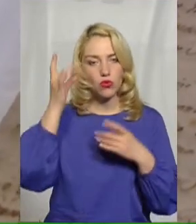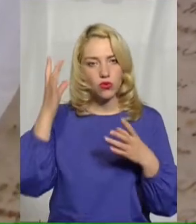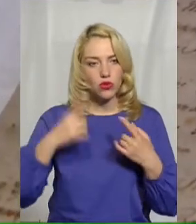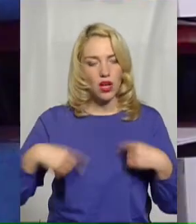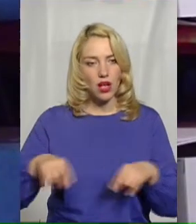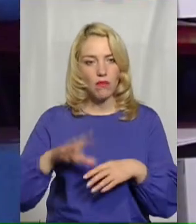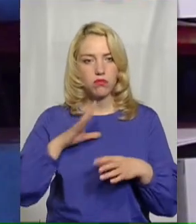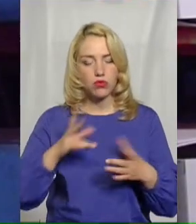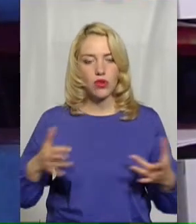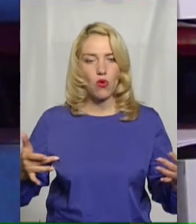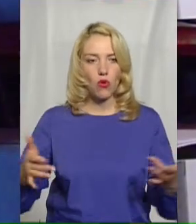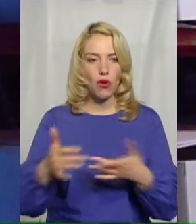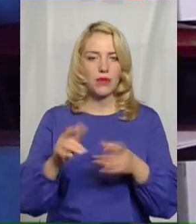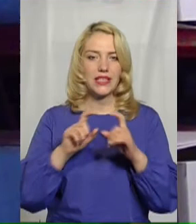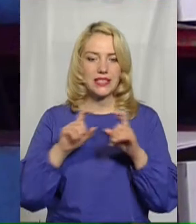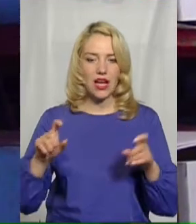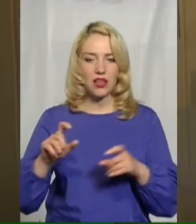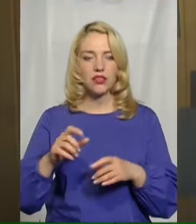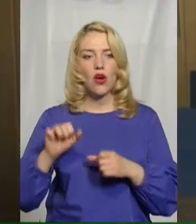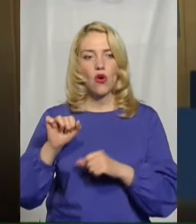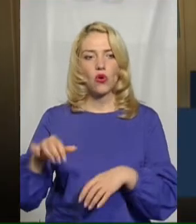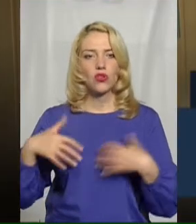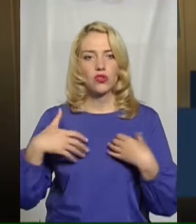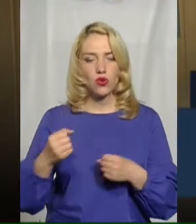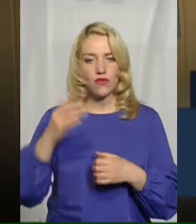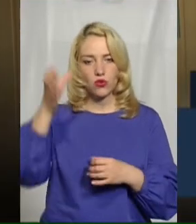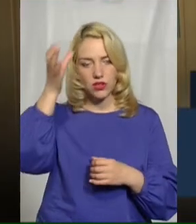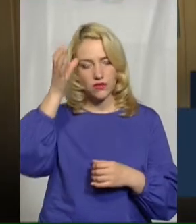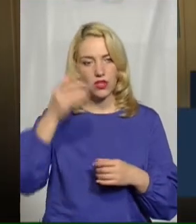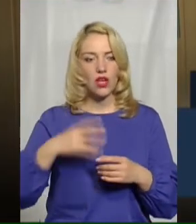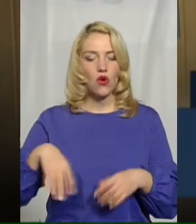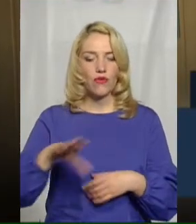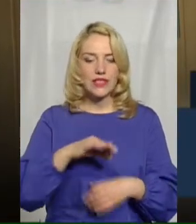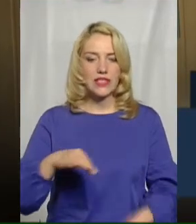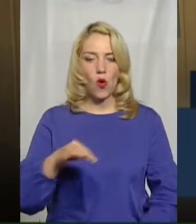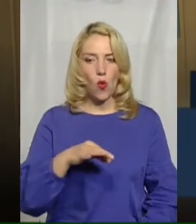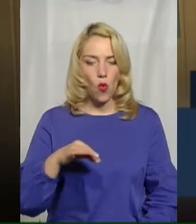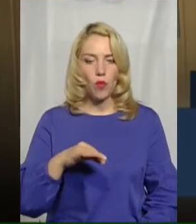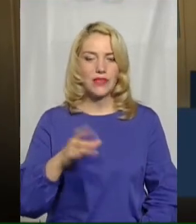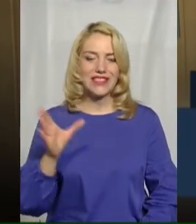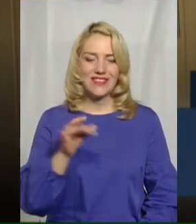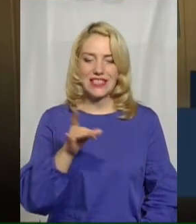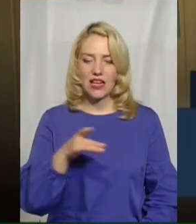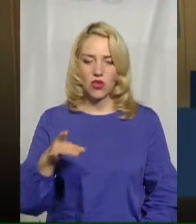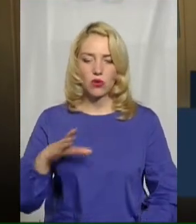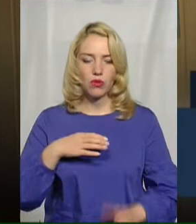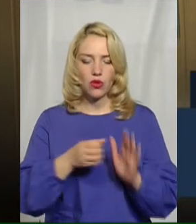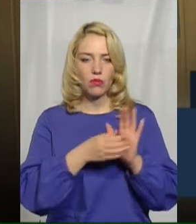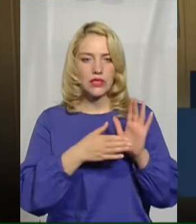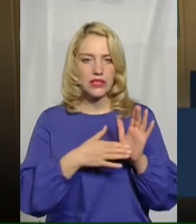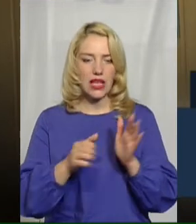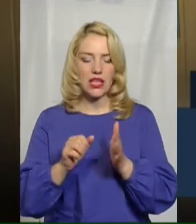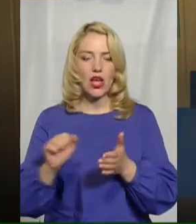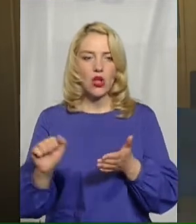оглядом були охоплені заклади охорони здоров'я та освіти. В усій області, в усіх районах були описані документи з